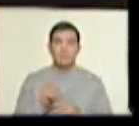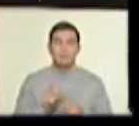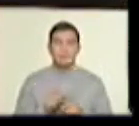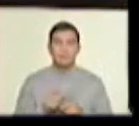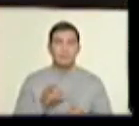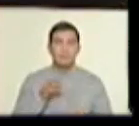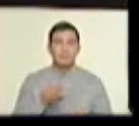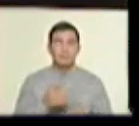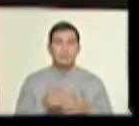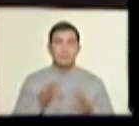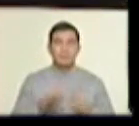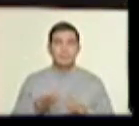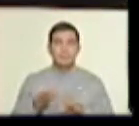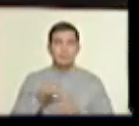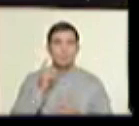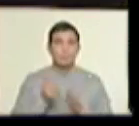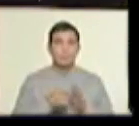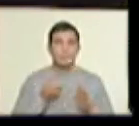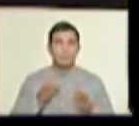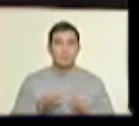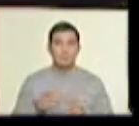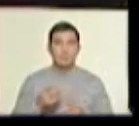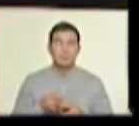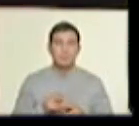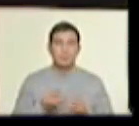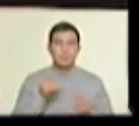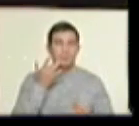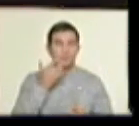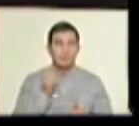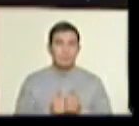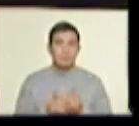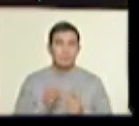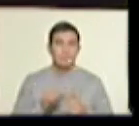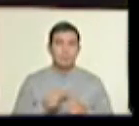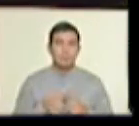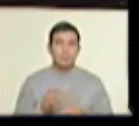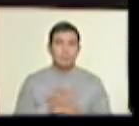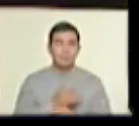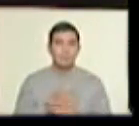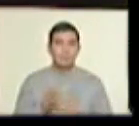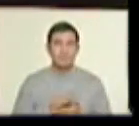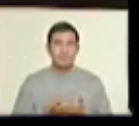joy nomlarini bildiruvchi otlar doimo ajratib yozilar ekan.